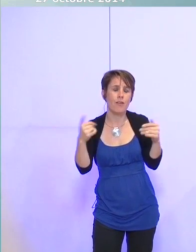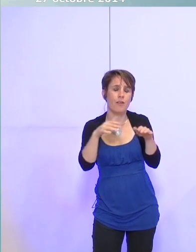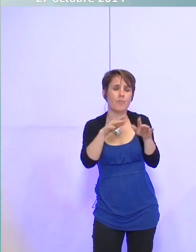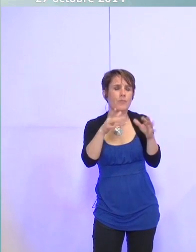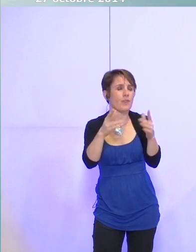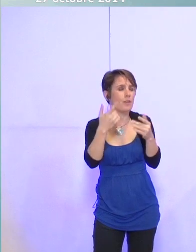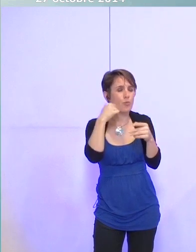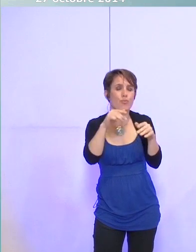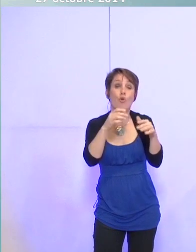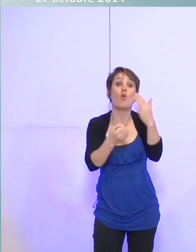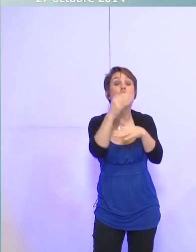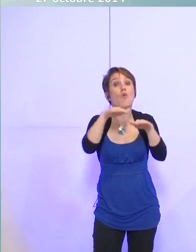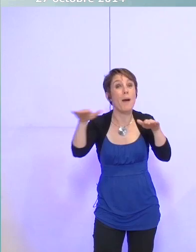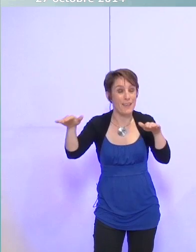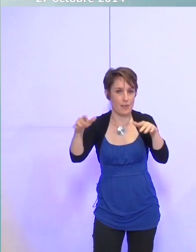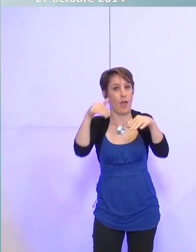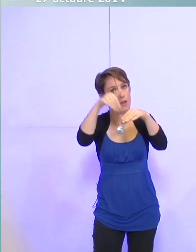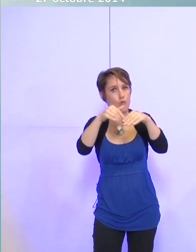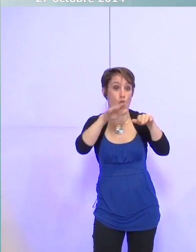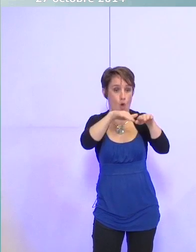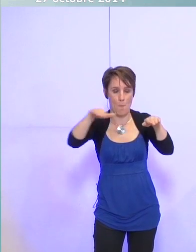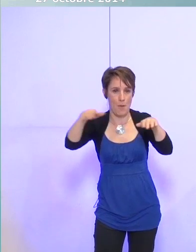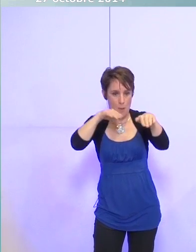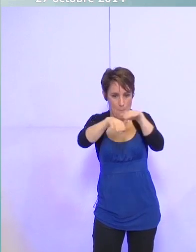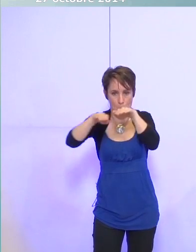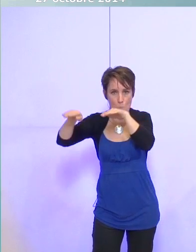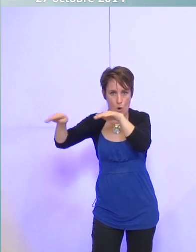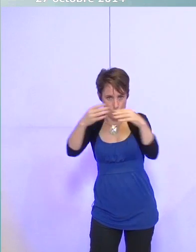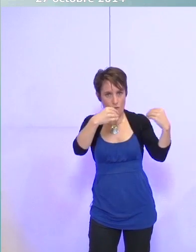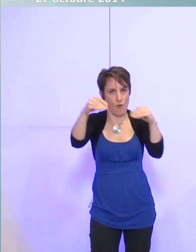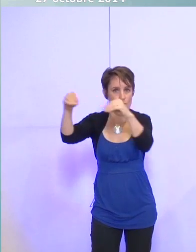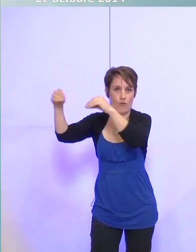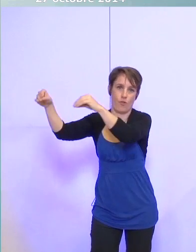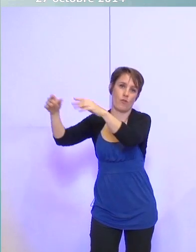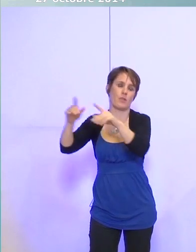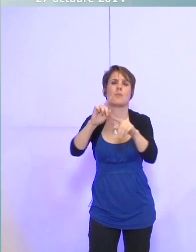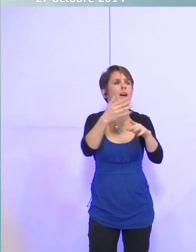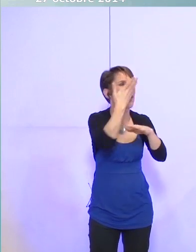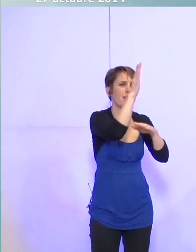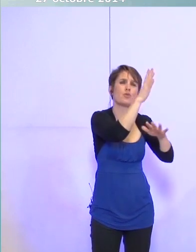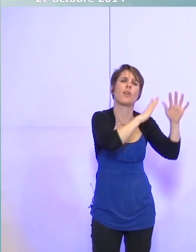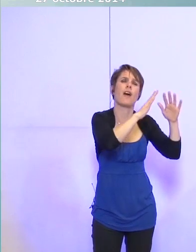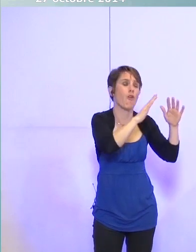Ça, c'est les ventes de box dans le nouveau parking, pardon, tout à fait. Ce n'est pas les ventes dans ceux qui restent pleins avant démolition.